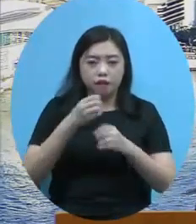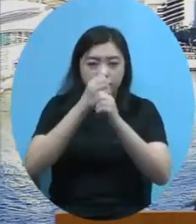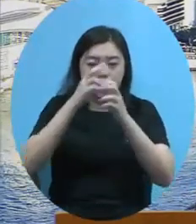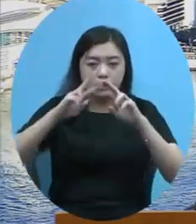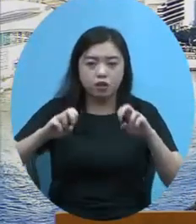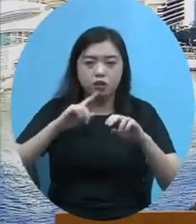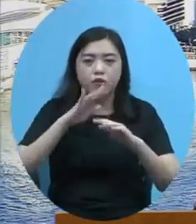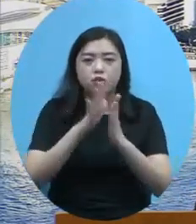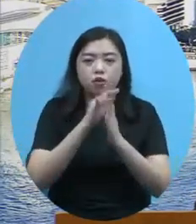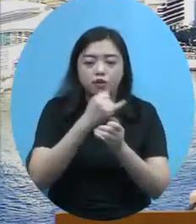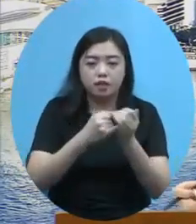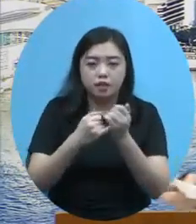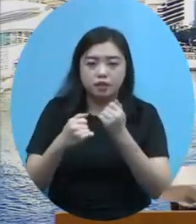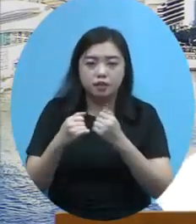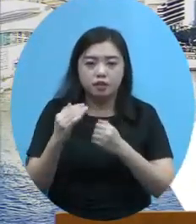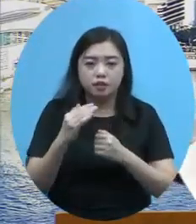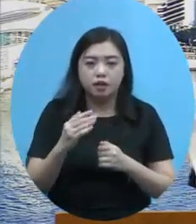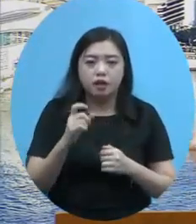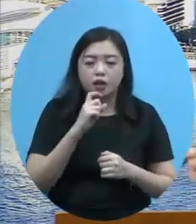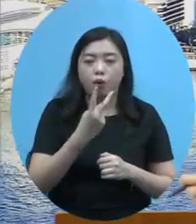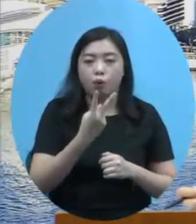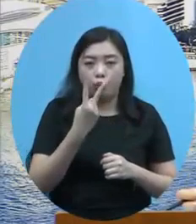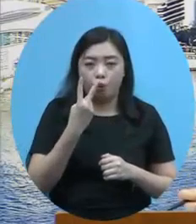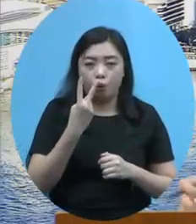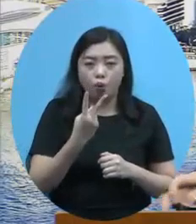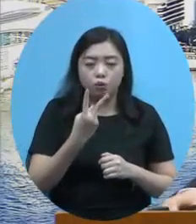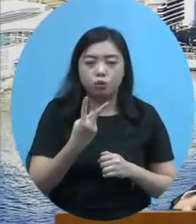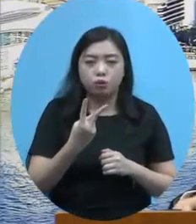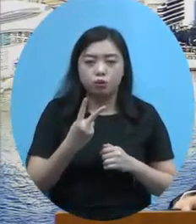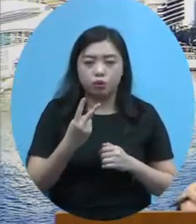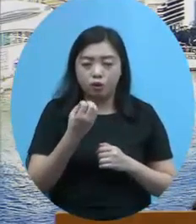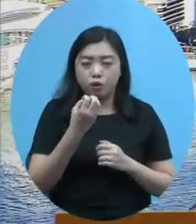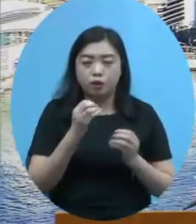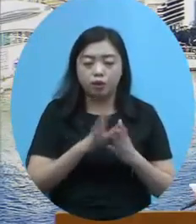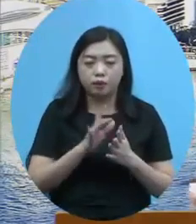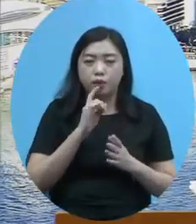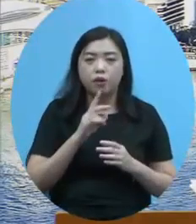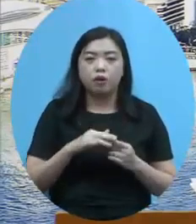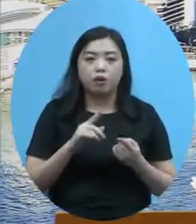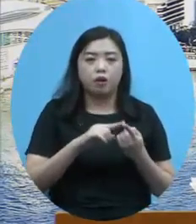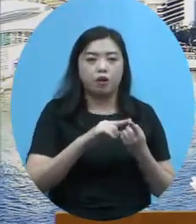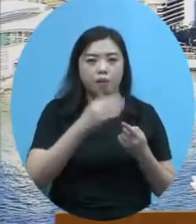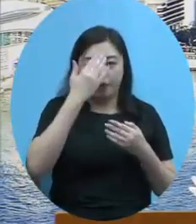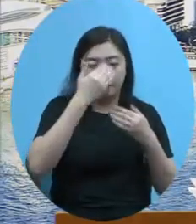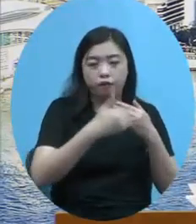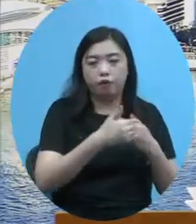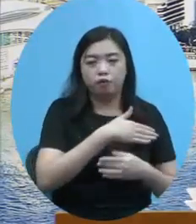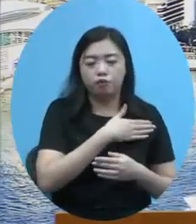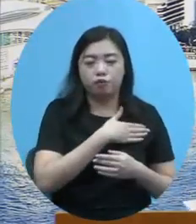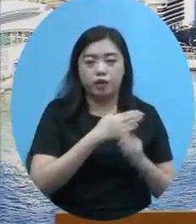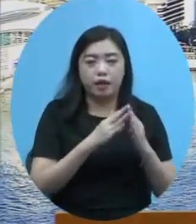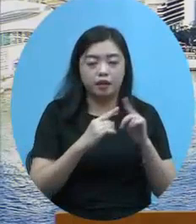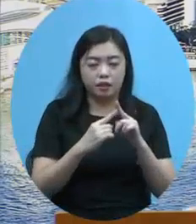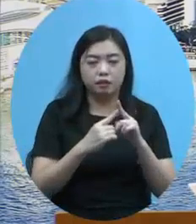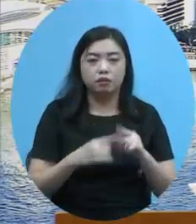係新增咗有2宗嘅即係本地感染個案啦，包括係防務員嘅一個其中一個屋企